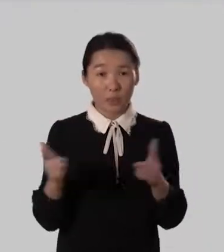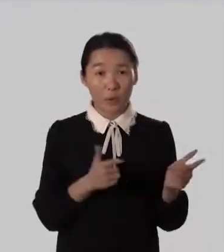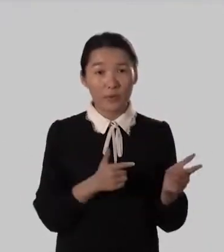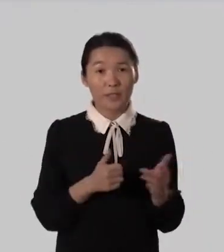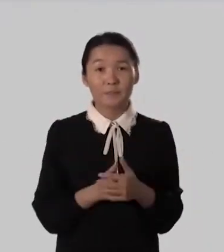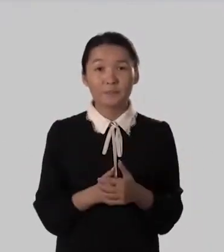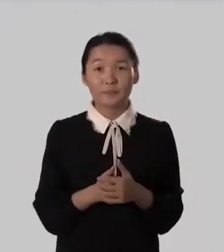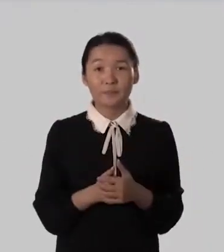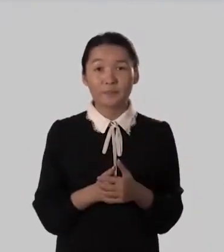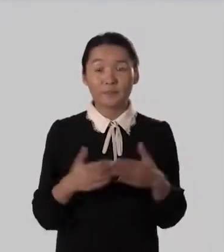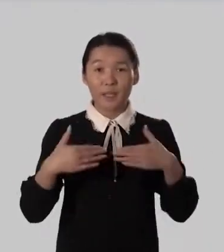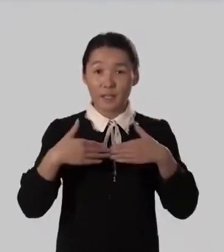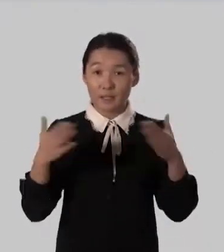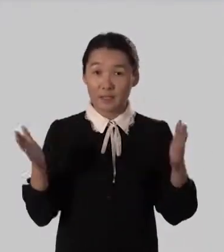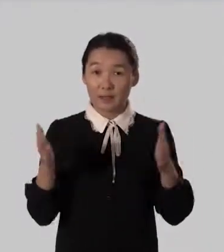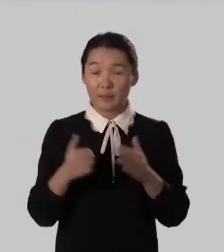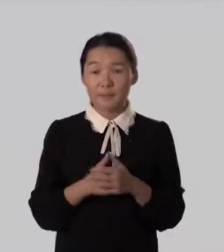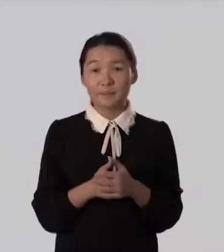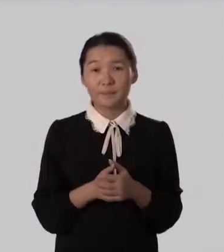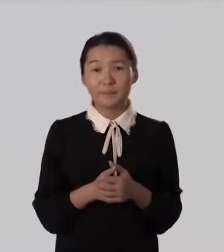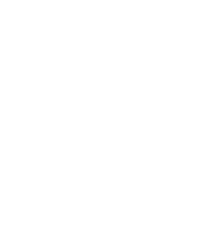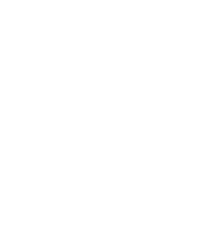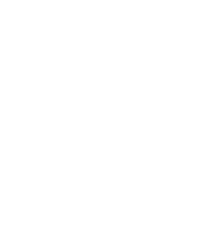готовая раскрывая